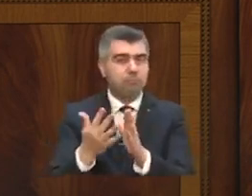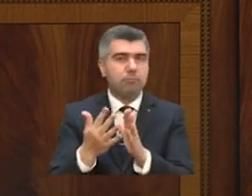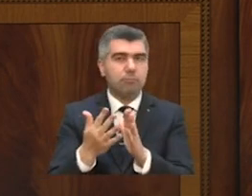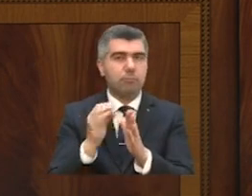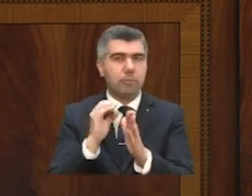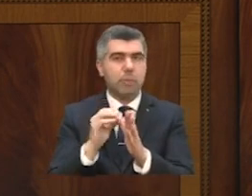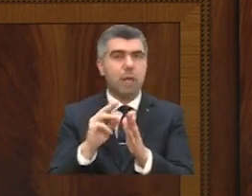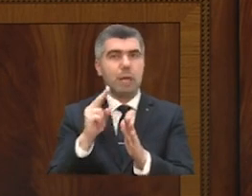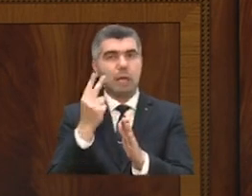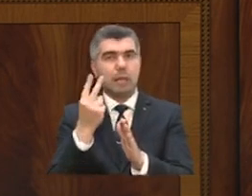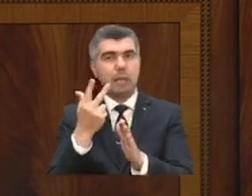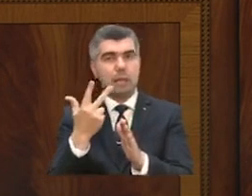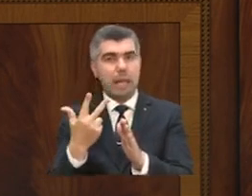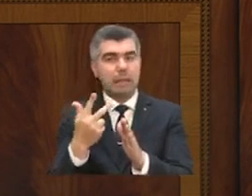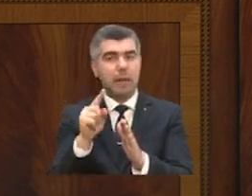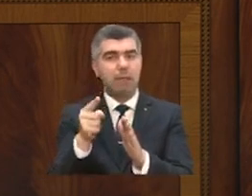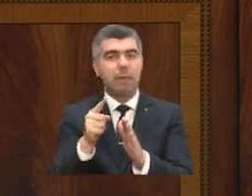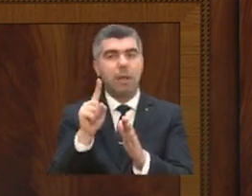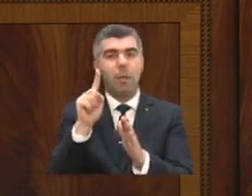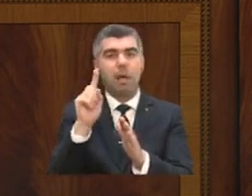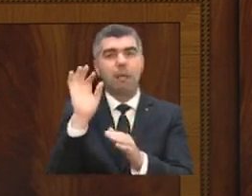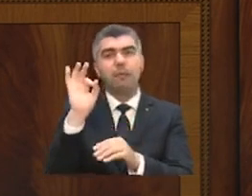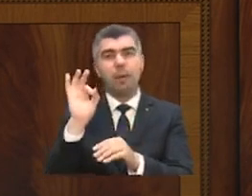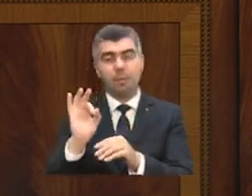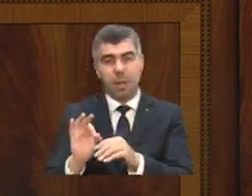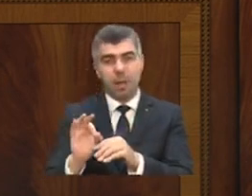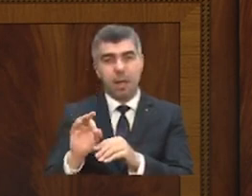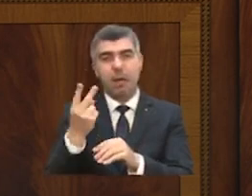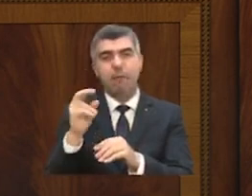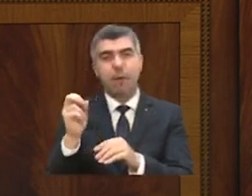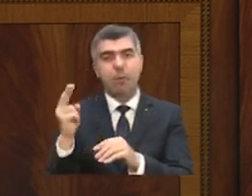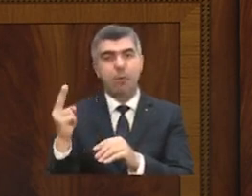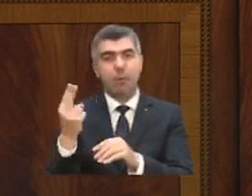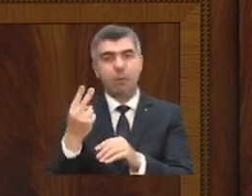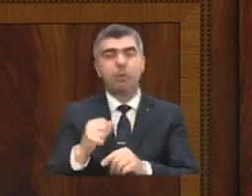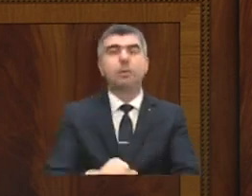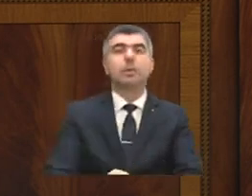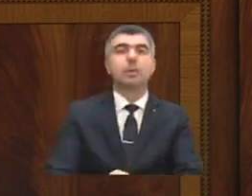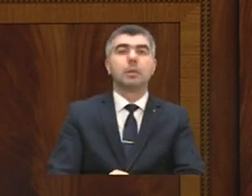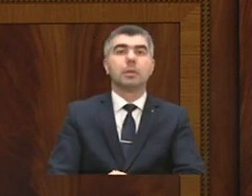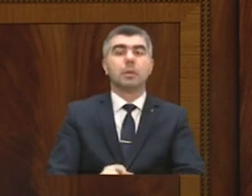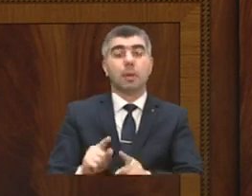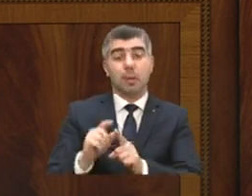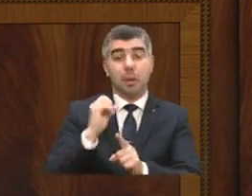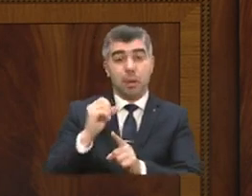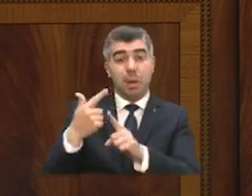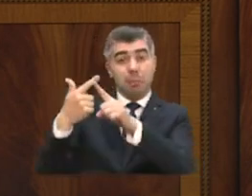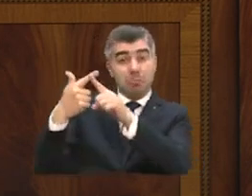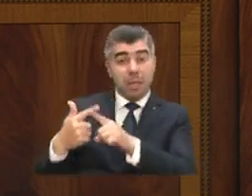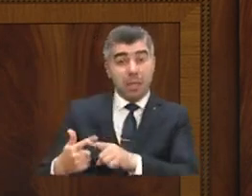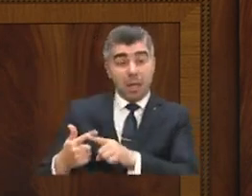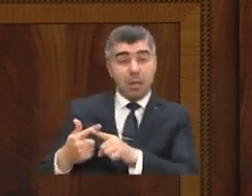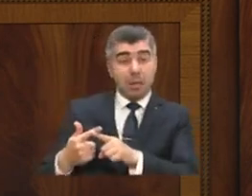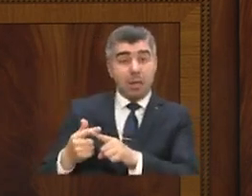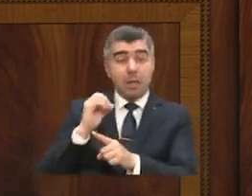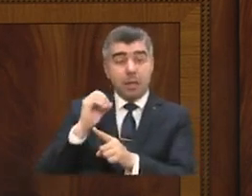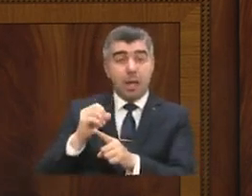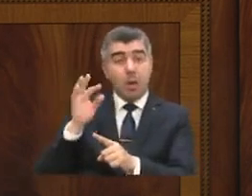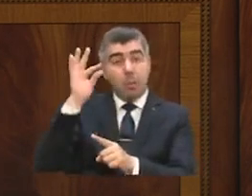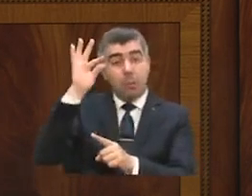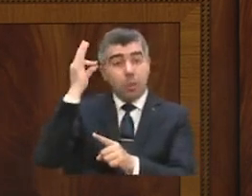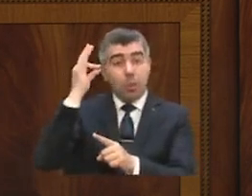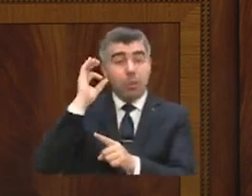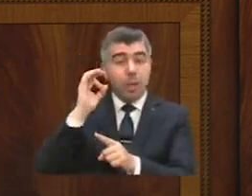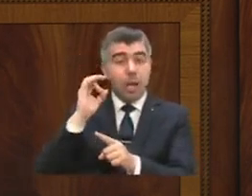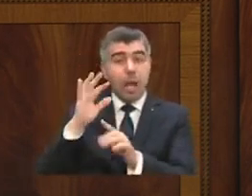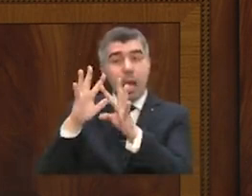يناهز 3.1% سنة 2022، كما أن معدل التضخم حسب المندوبية